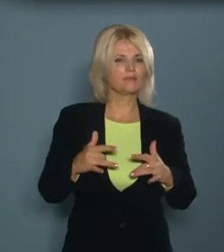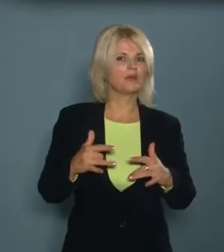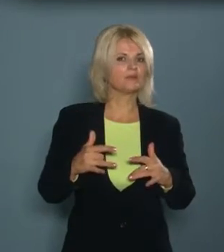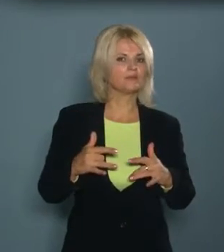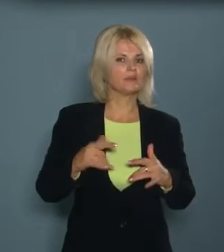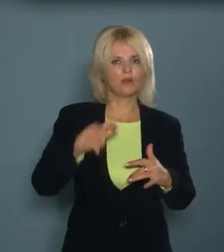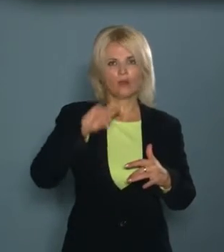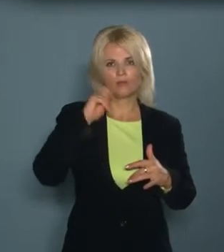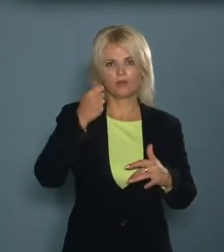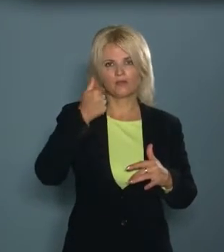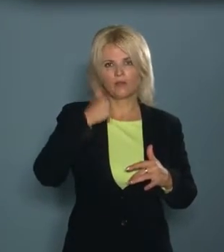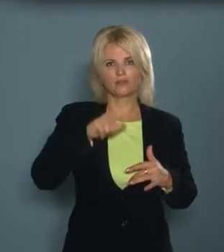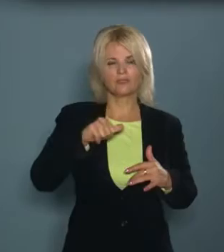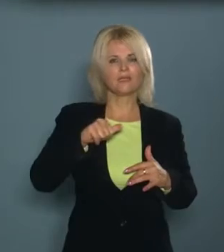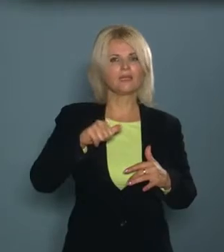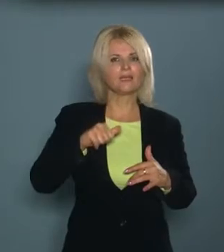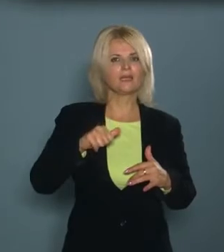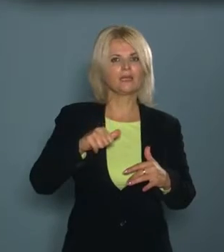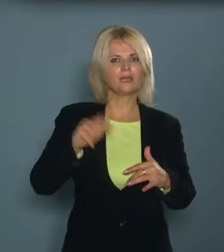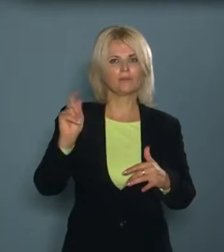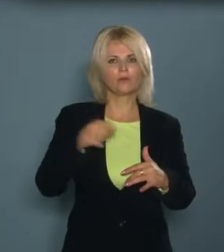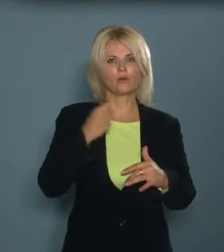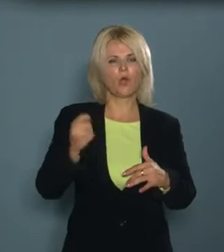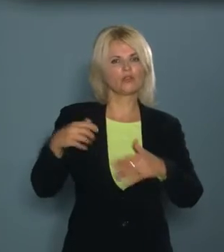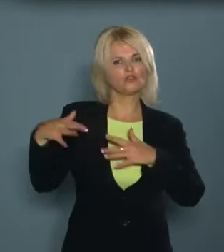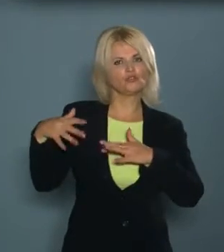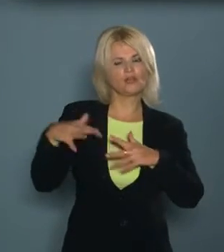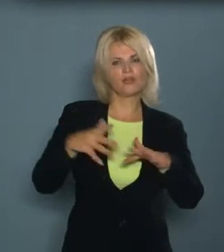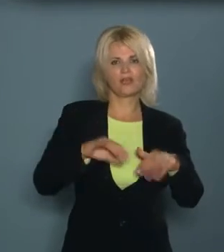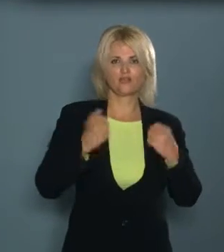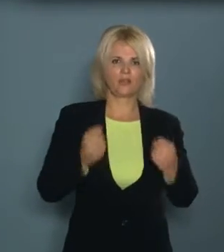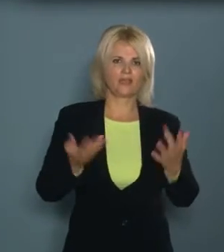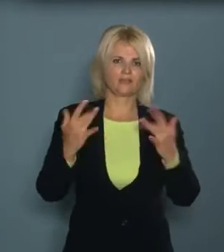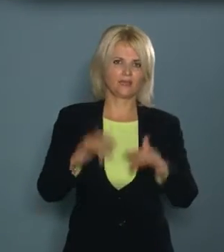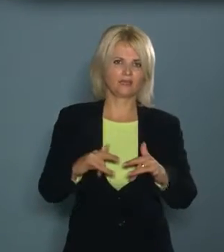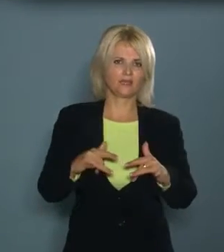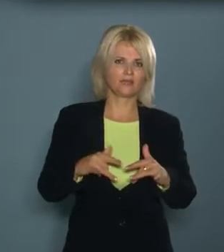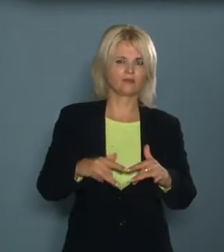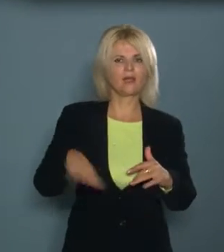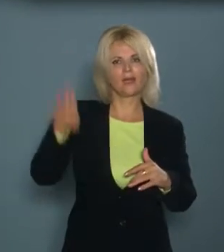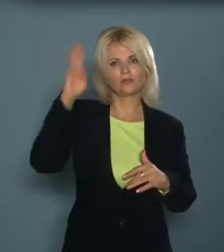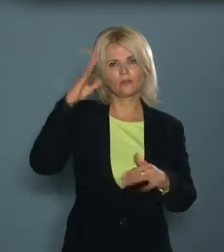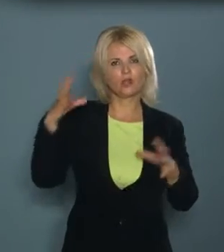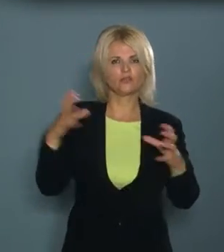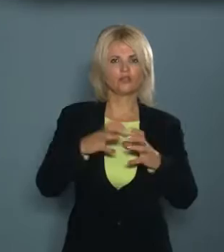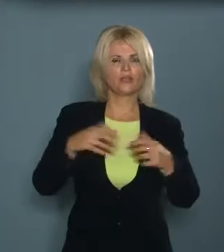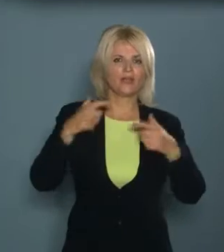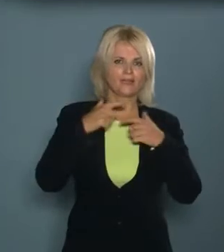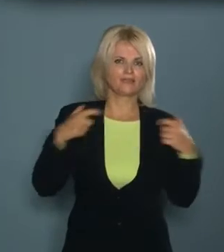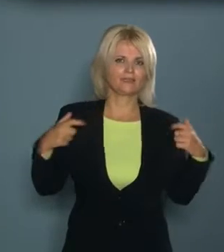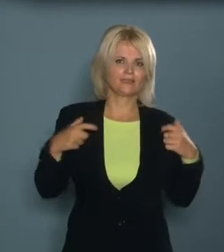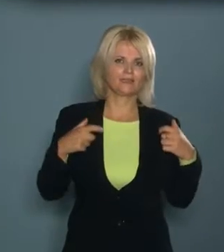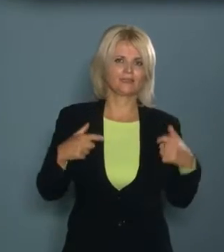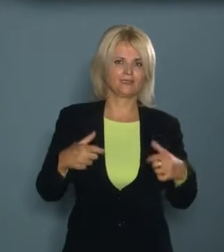korabeli magyar néphadsereg, azon belül is elsősorban maguk az alakulatok. A hadsereg tisztikarának nagy része ugyanúgy a nép fia